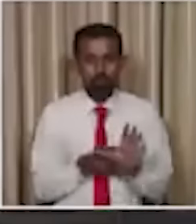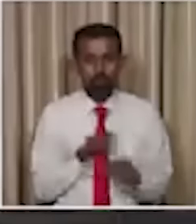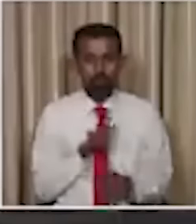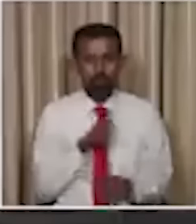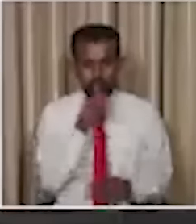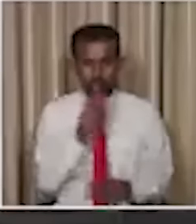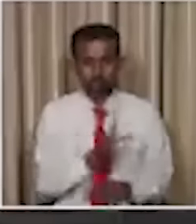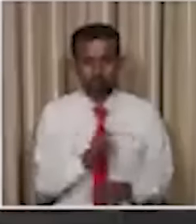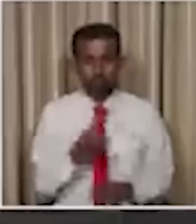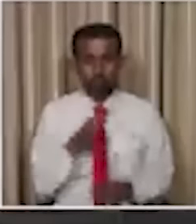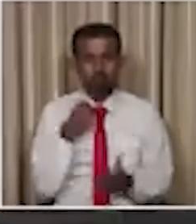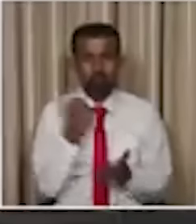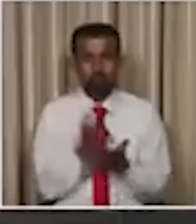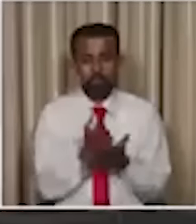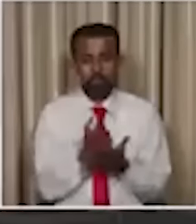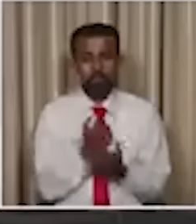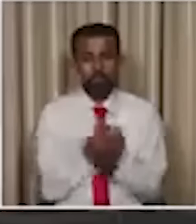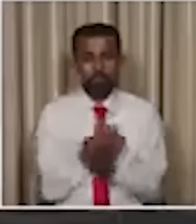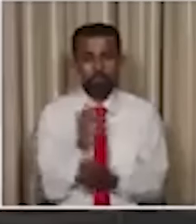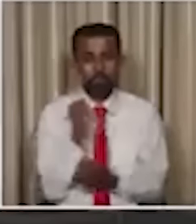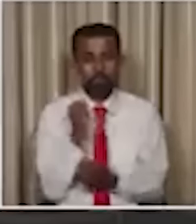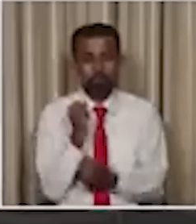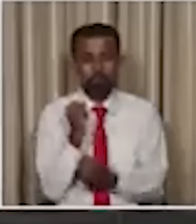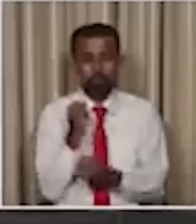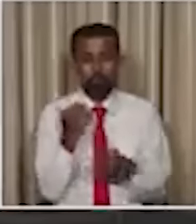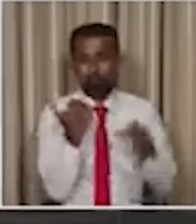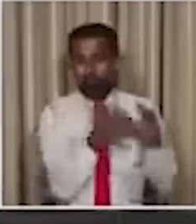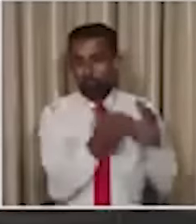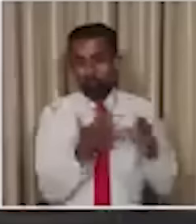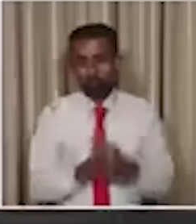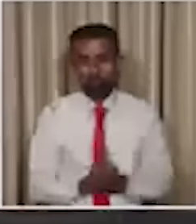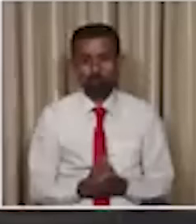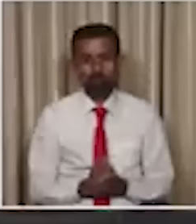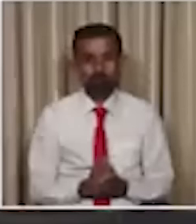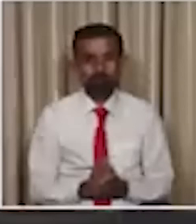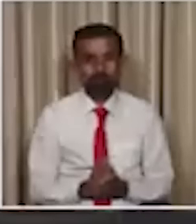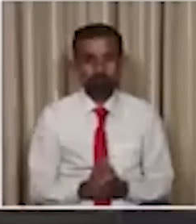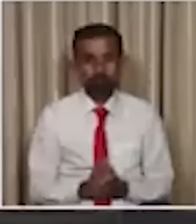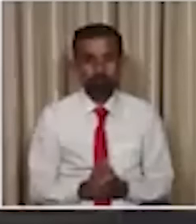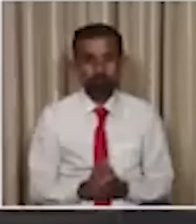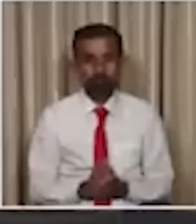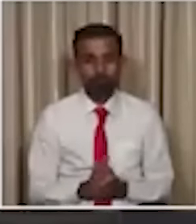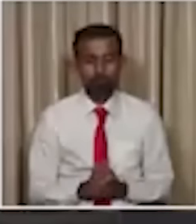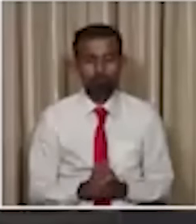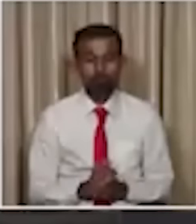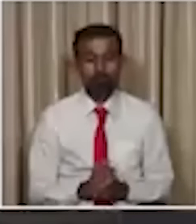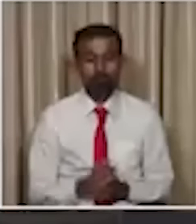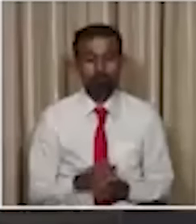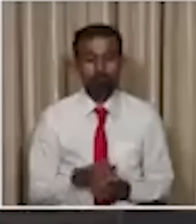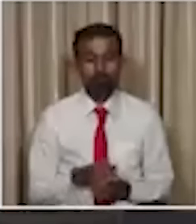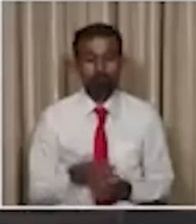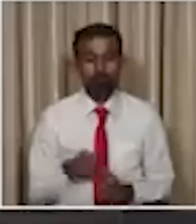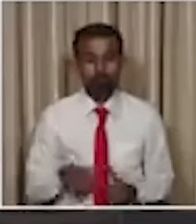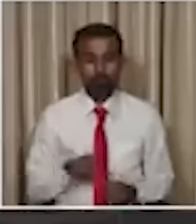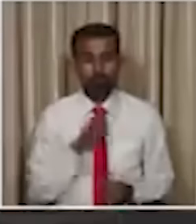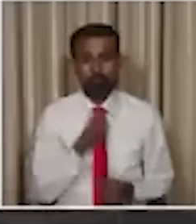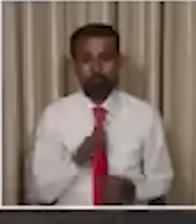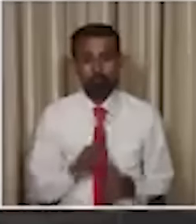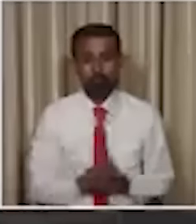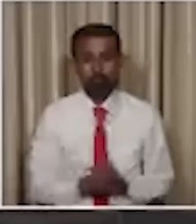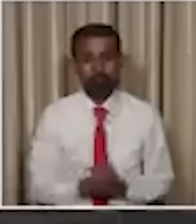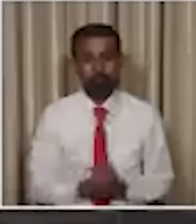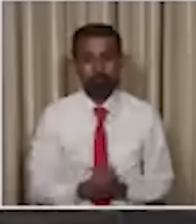2022/04 දින ලිපියෙන් මගින් පොලිස්පතිවරයා වෙත යොමු කර ඇත. එහි පහත පරිදි නිරෝෂන්